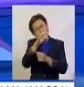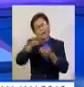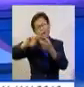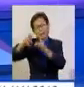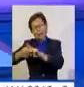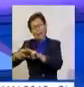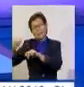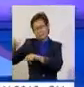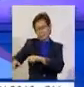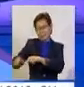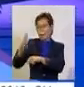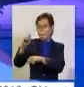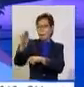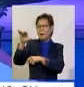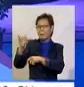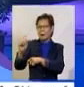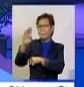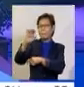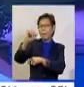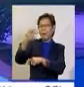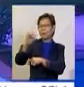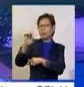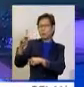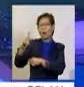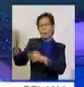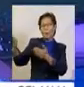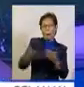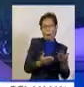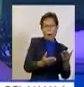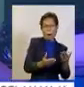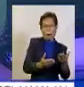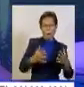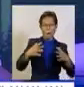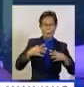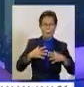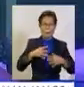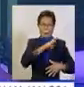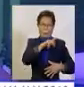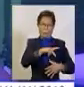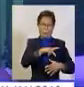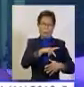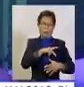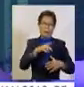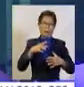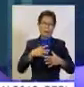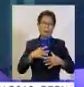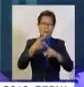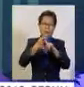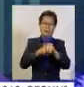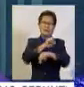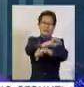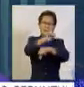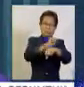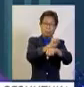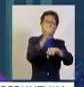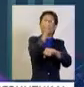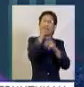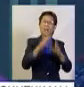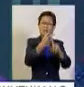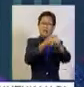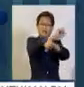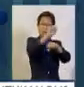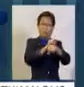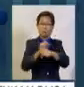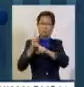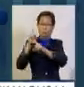rakan duetnya Maria Bacuk. Beliau sanggup membawa blazer kepunyaan penyanyi kesayangan ramai itu dari Singapura untuk diberikan kepada